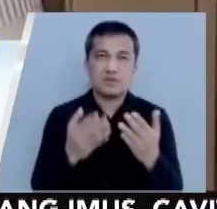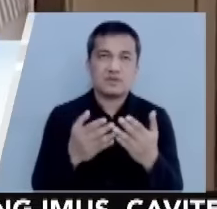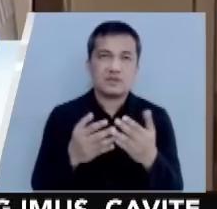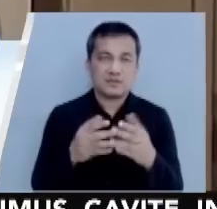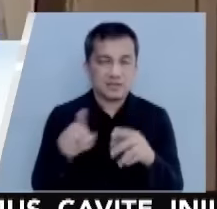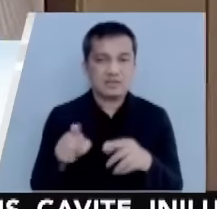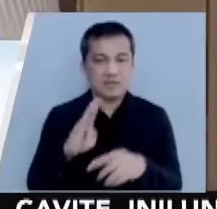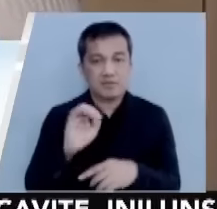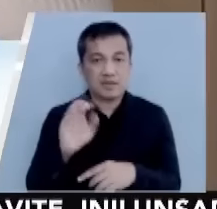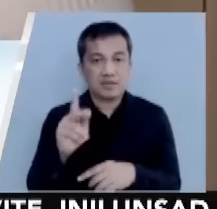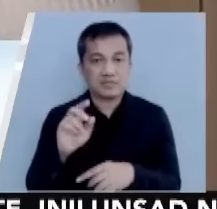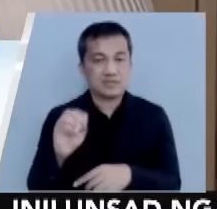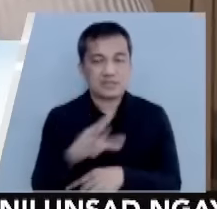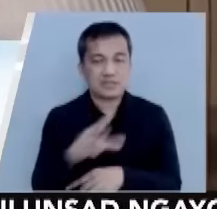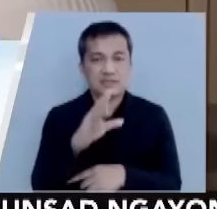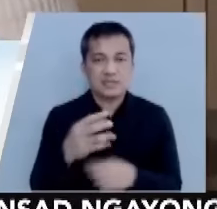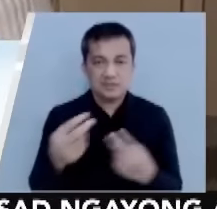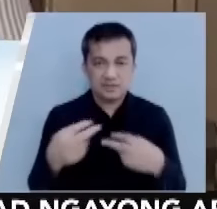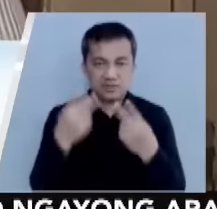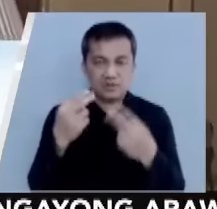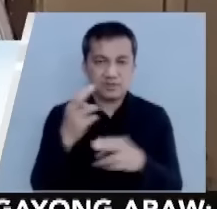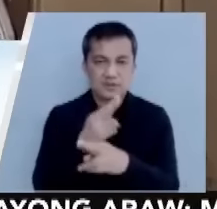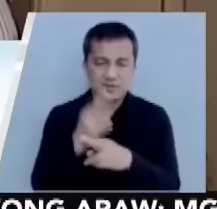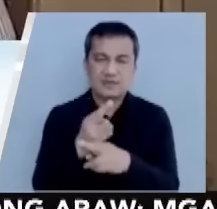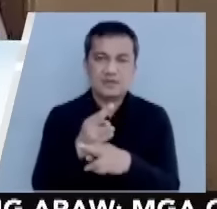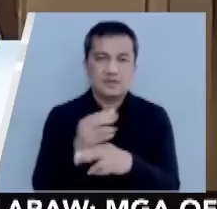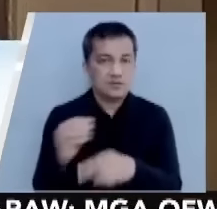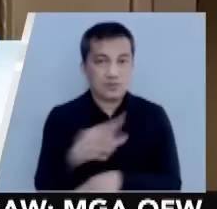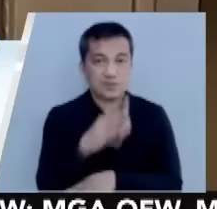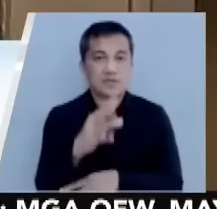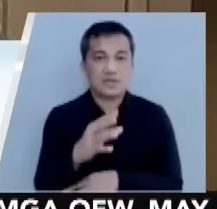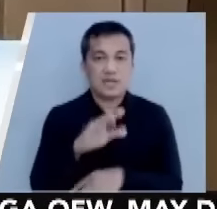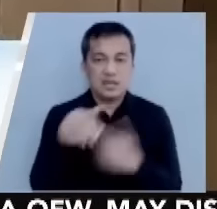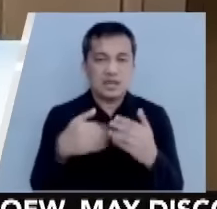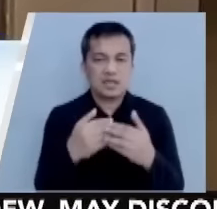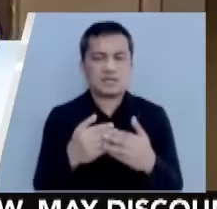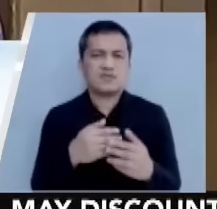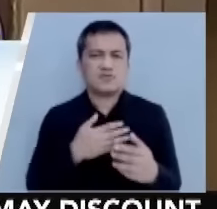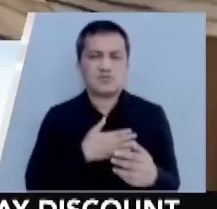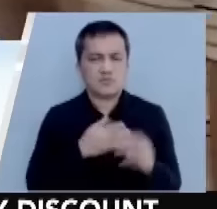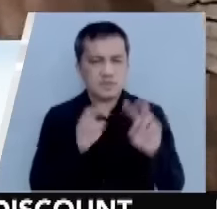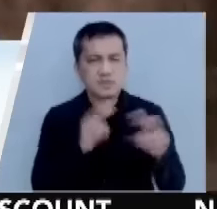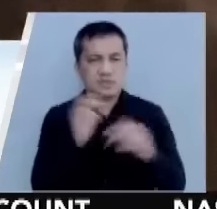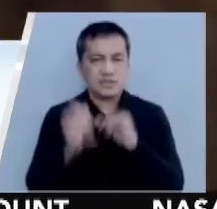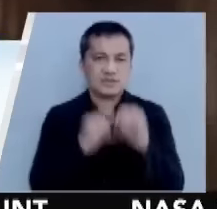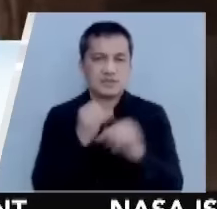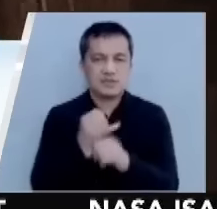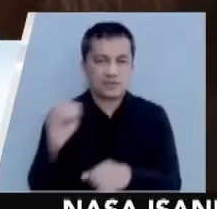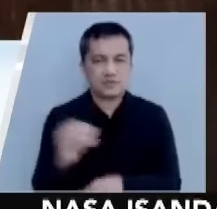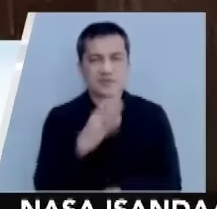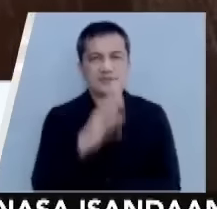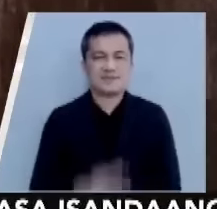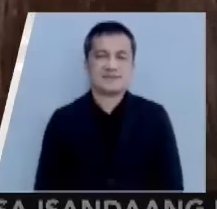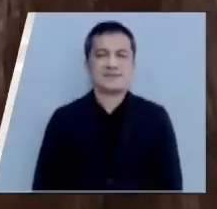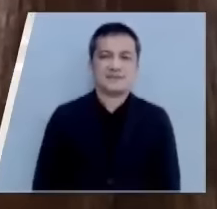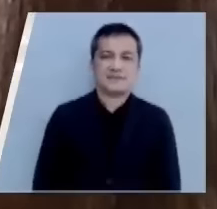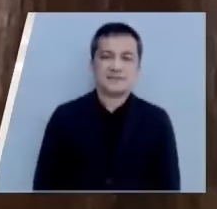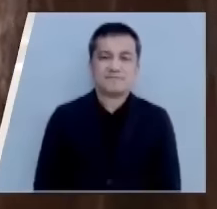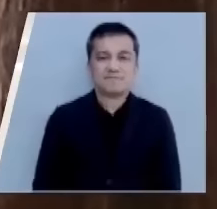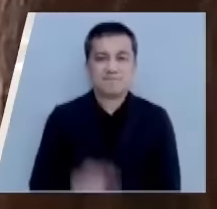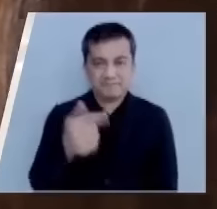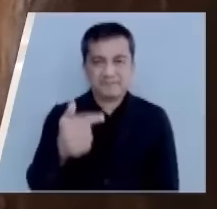mga nanonood sa regular screenings, and sa lahat ng mga nag-aabang as well sa international screenings. Yes. Aubrey Carampel,